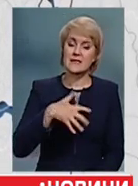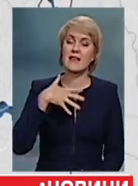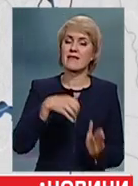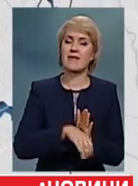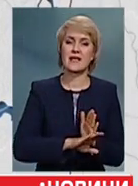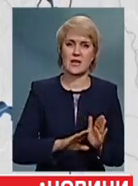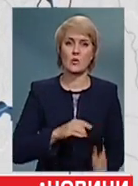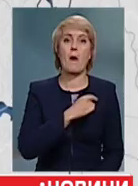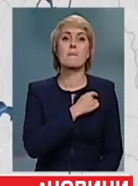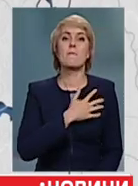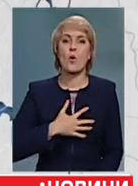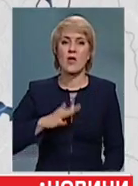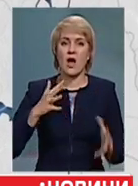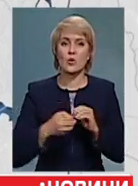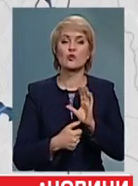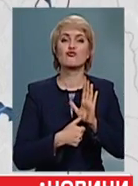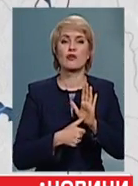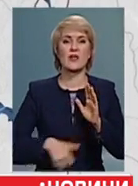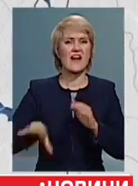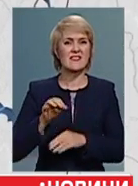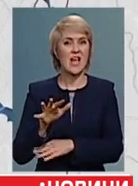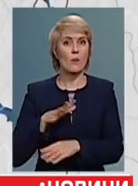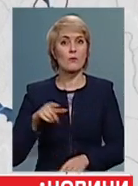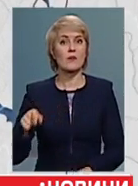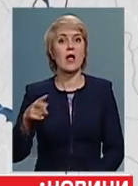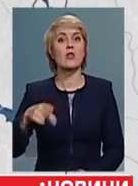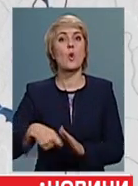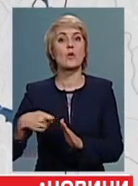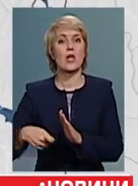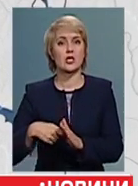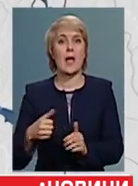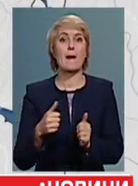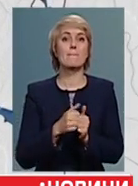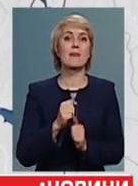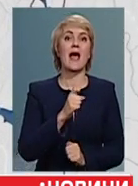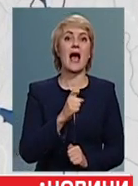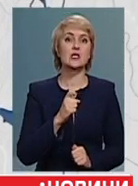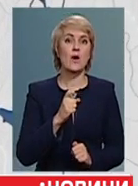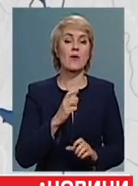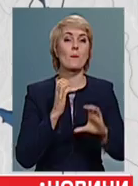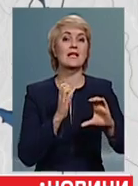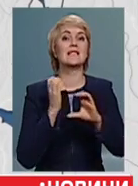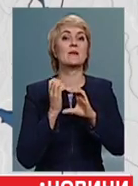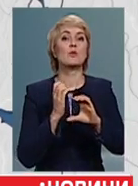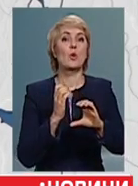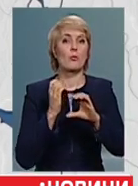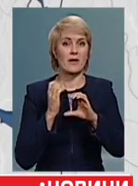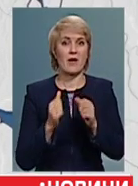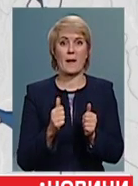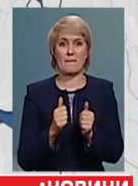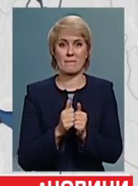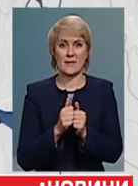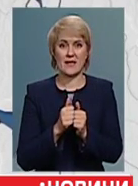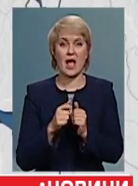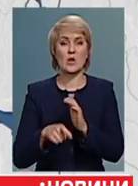передової. Майже всі обстріли дісталися Донеччині. Приазов'я накрило мінометним вогнем. Район, що межує з розбомбленим донецьким